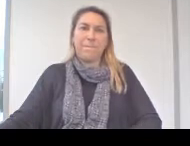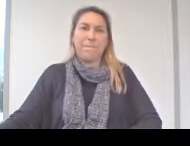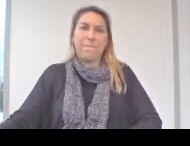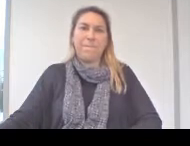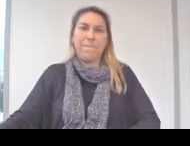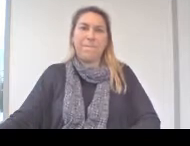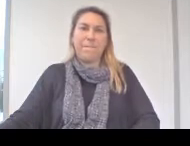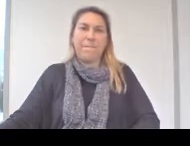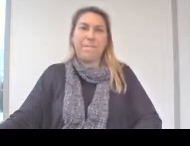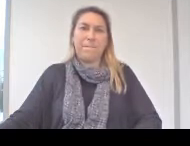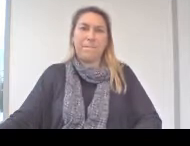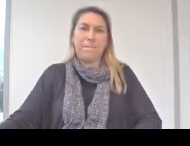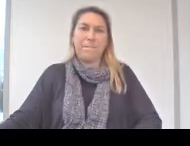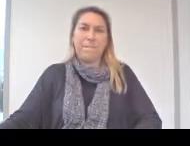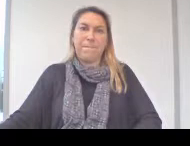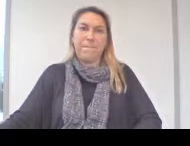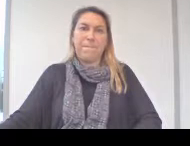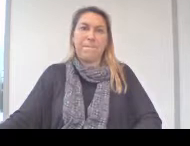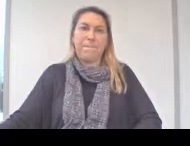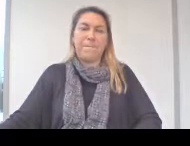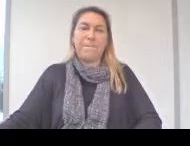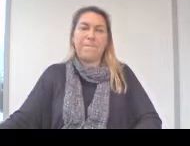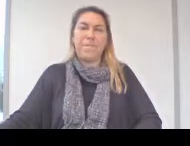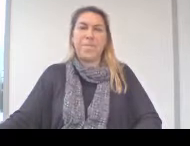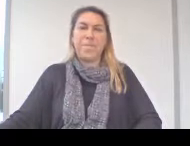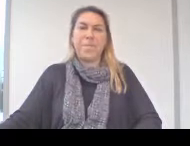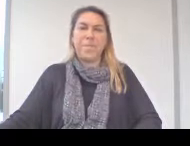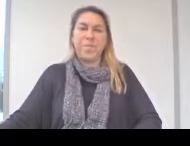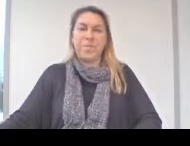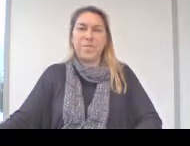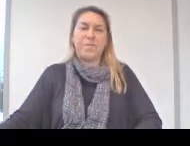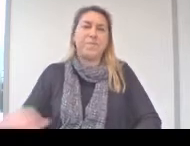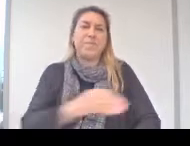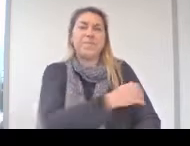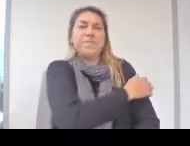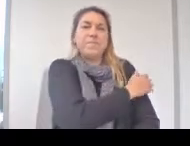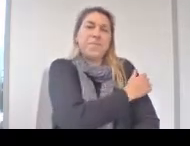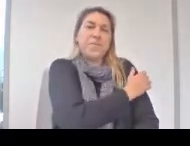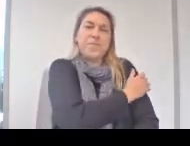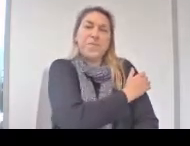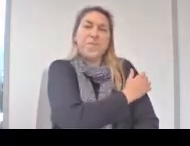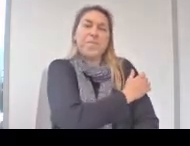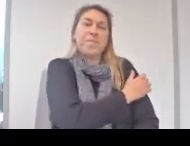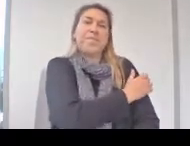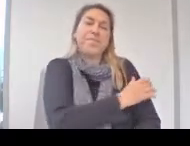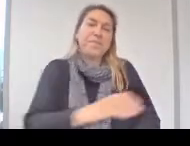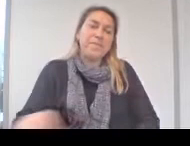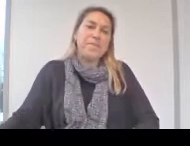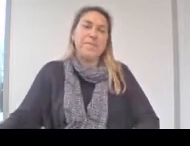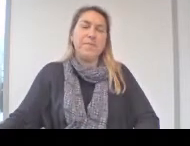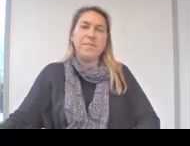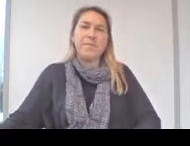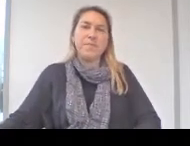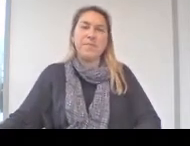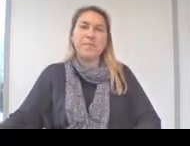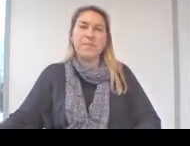On demande une maîtrise des langues étrangères. Alors, évidemment, l'anglais, hein, devient basique, mais aujourd'hui, compte tenu de